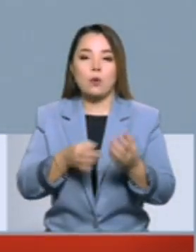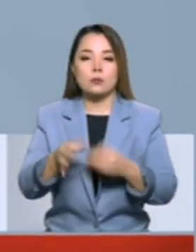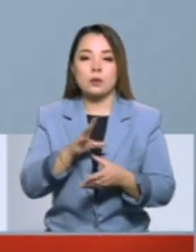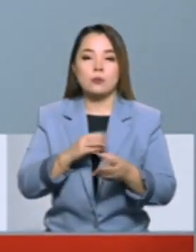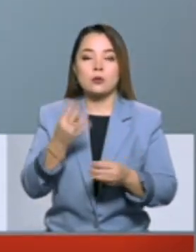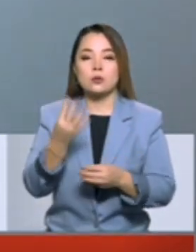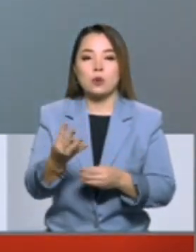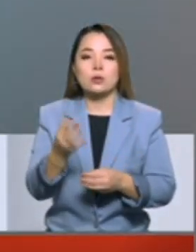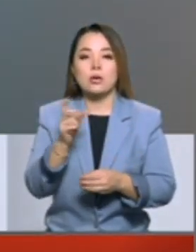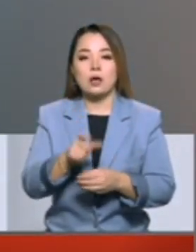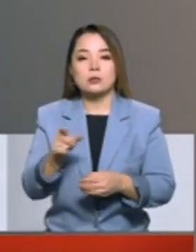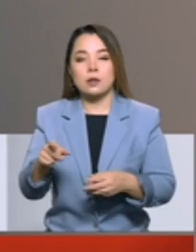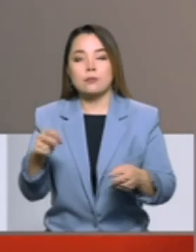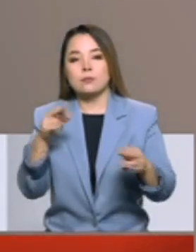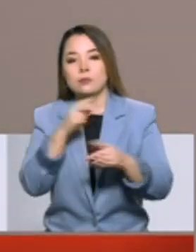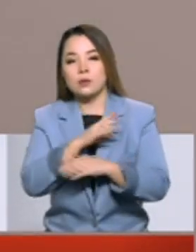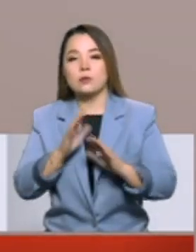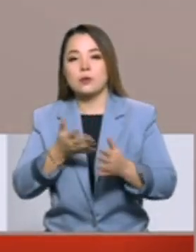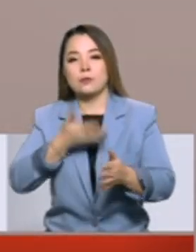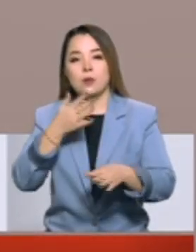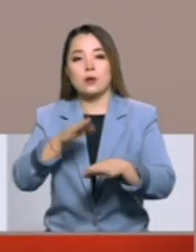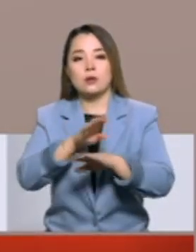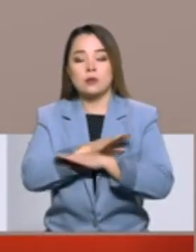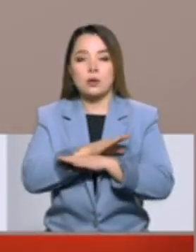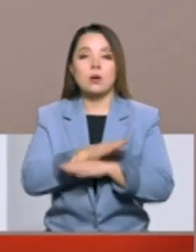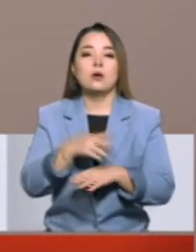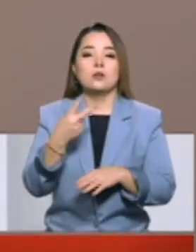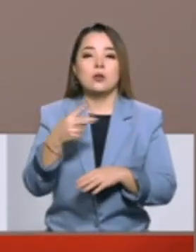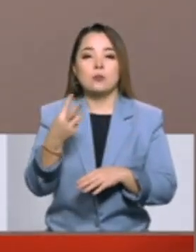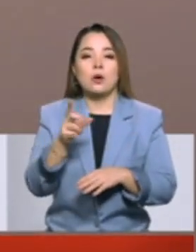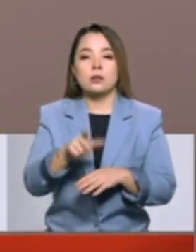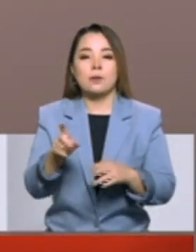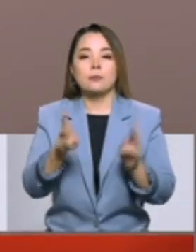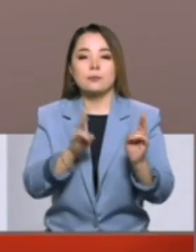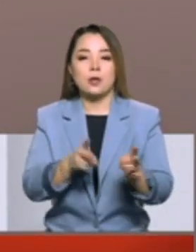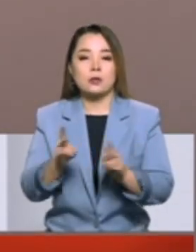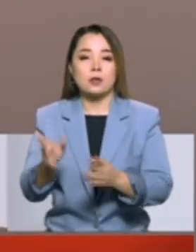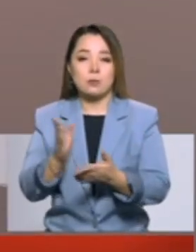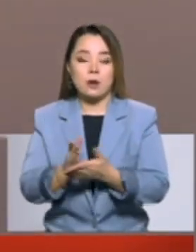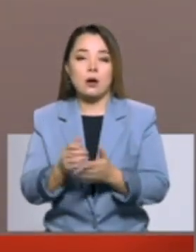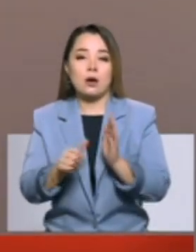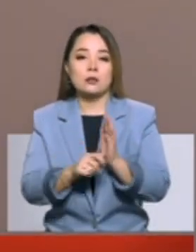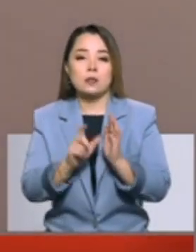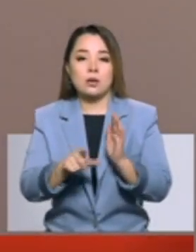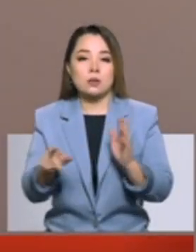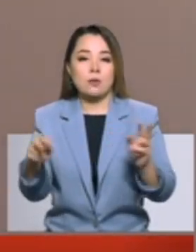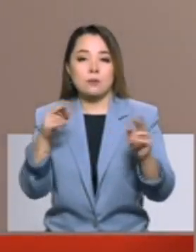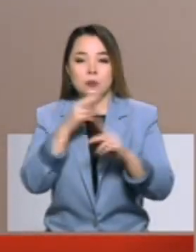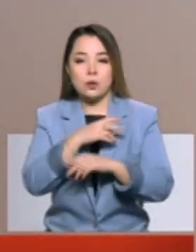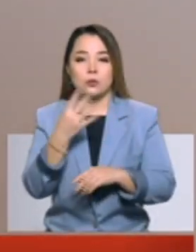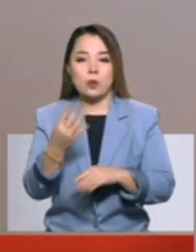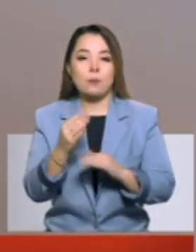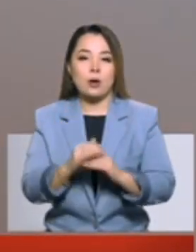4 адамға иіс тиіп қайтыс болса, 23 адам зардап шеккен. Осы күзден бері 6 адам уланса, оның төртеуі бала.